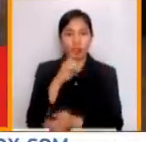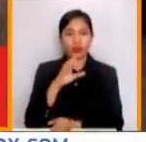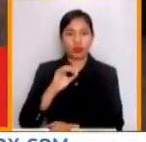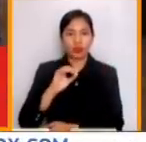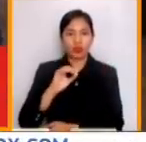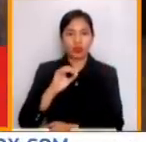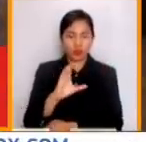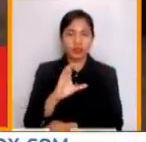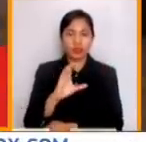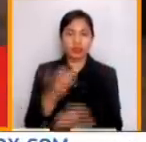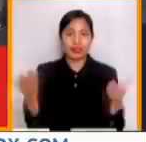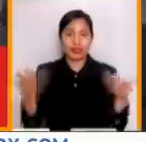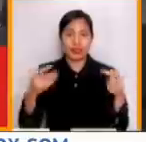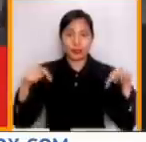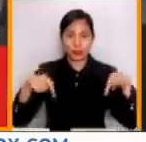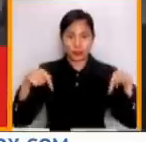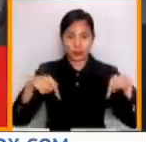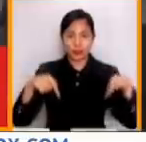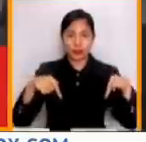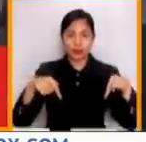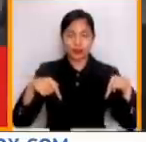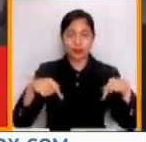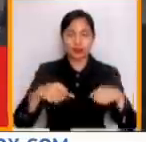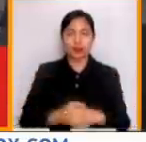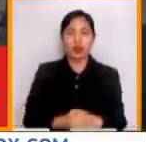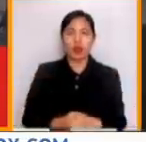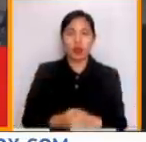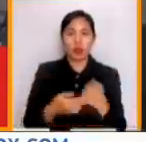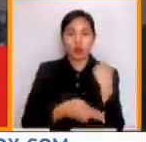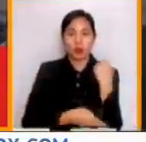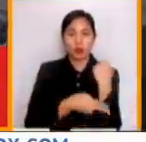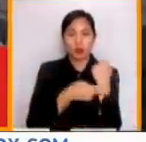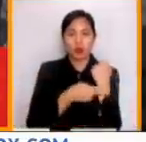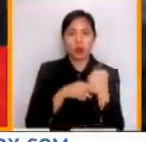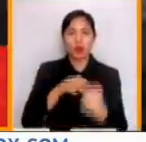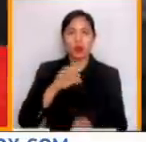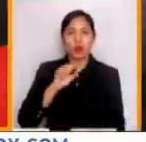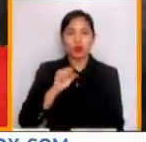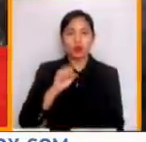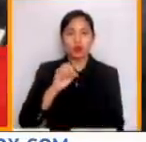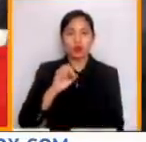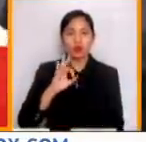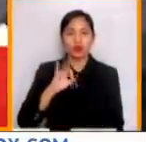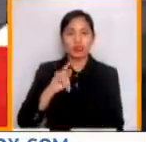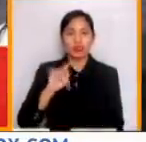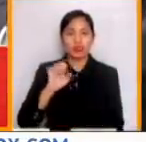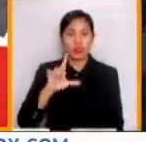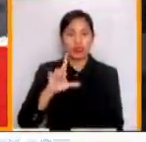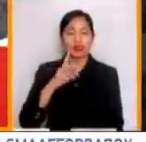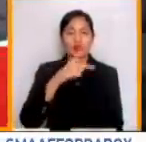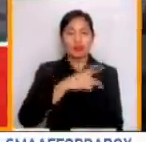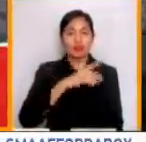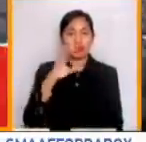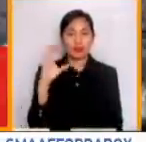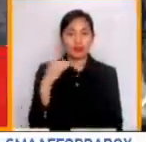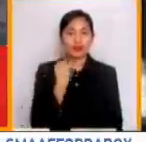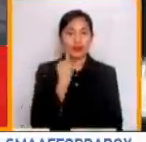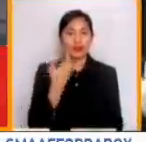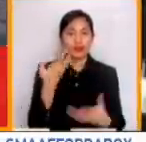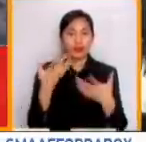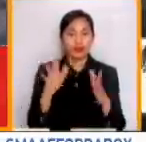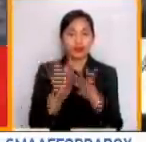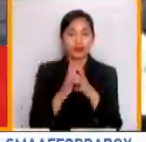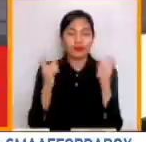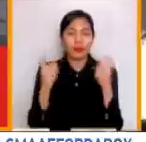sa Sofitel Harbor Garden 10 sa Pasay City. Katatapos lamang ng ginawang kick-off ceremony ng COMELEC kung saan formal